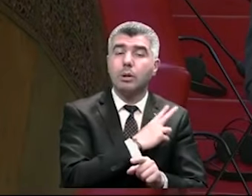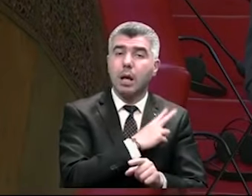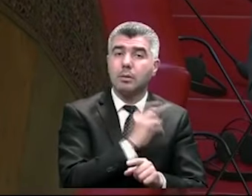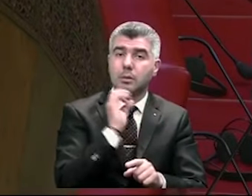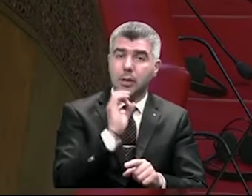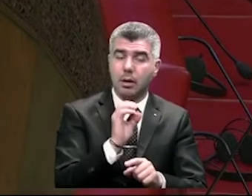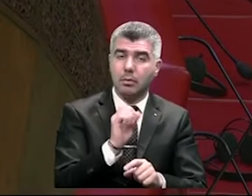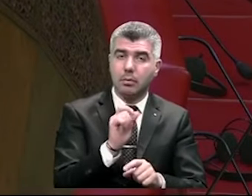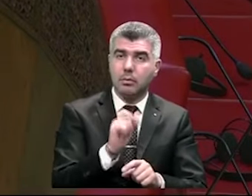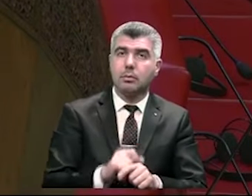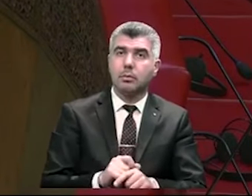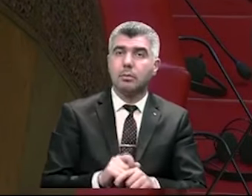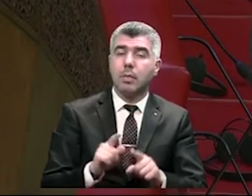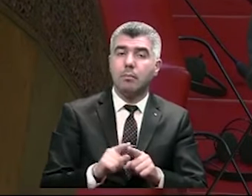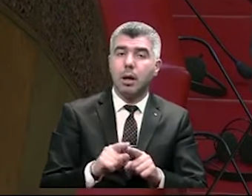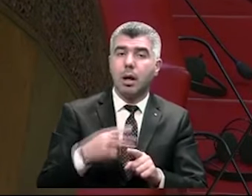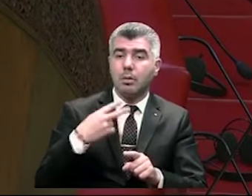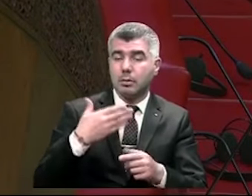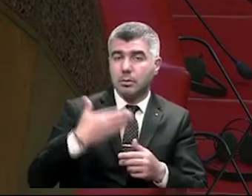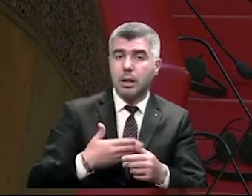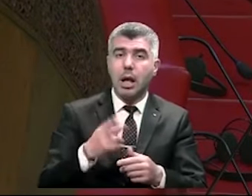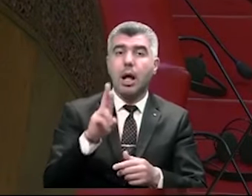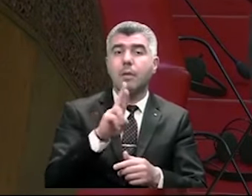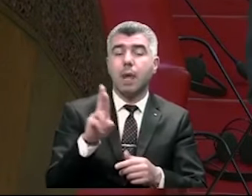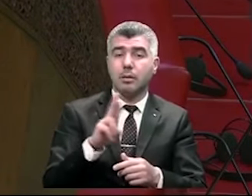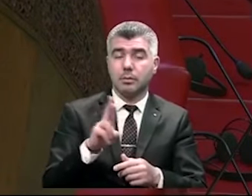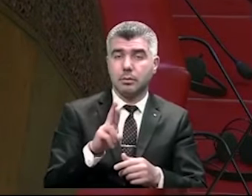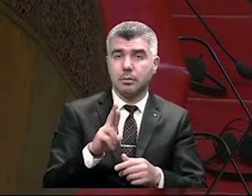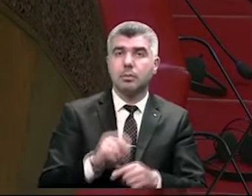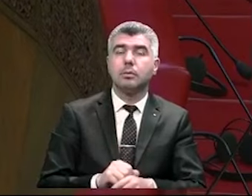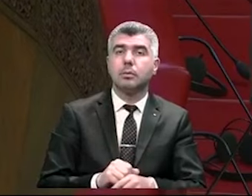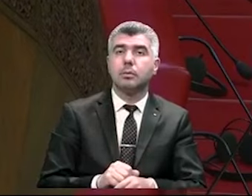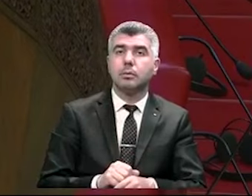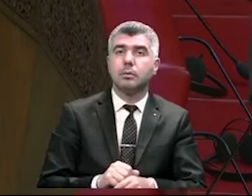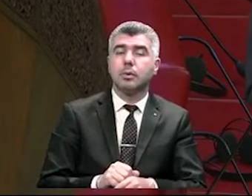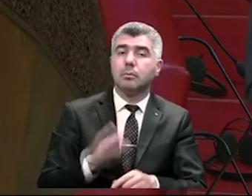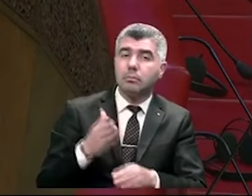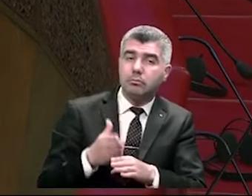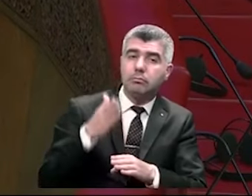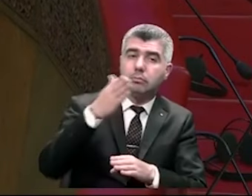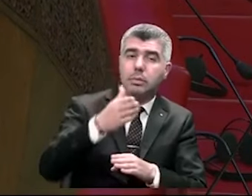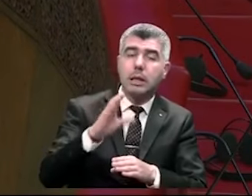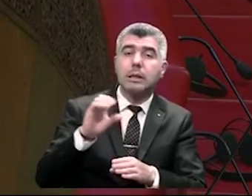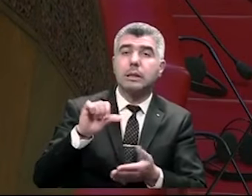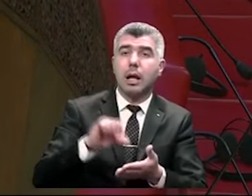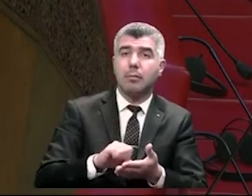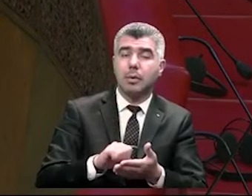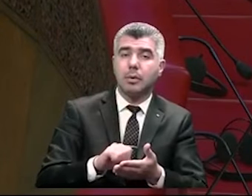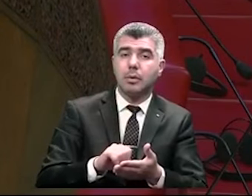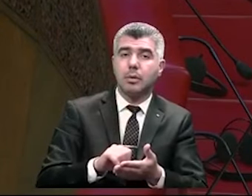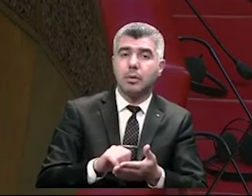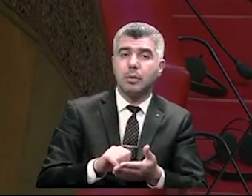هاروش غادي يدير محاضرات في الرباط غادي يدير محاضرات في الدار البيضاء ولكن ماغاديش يدير